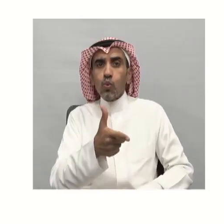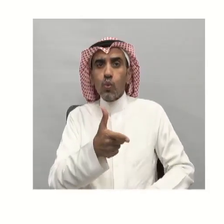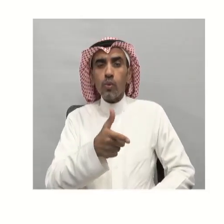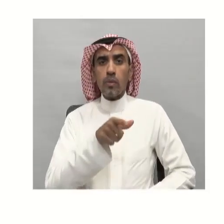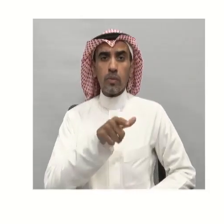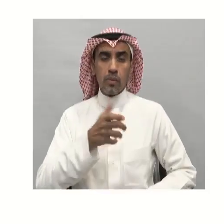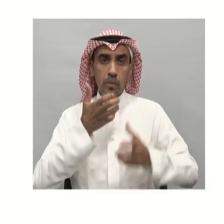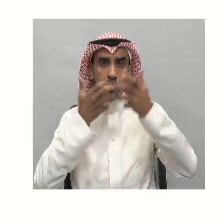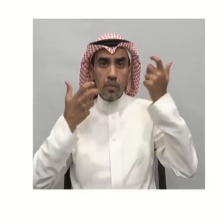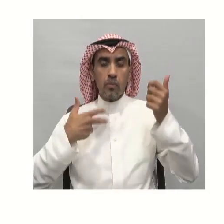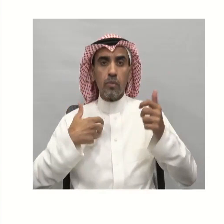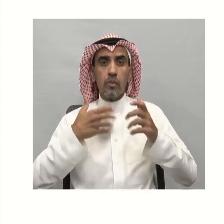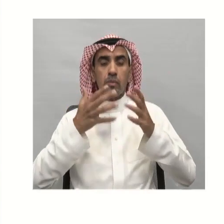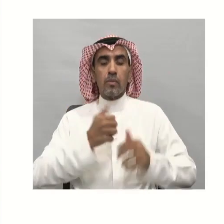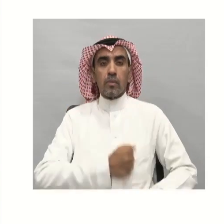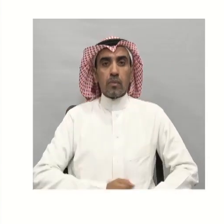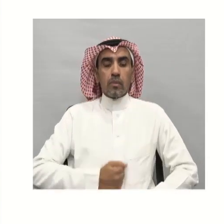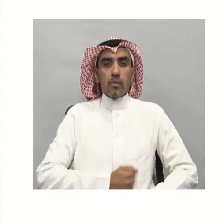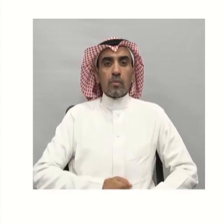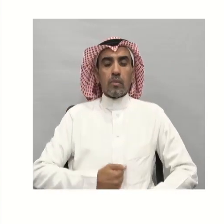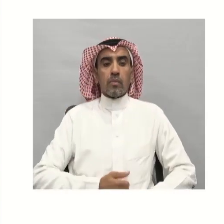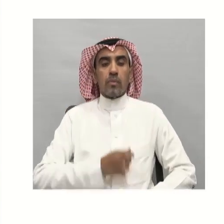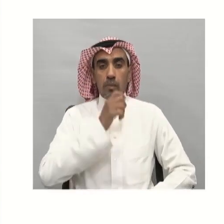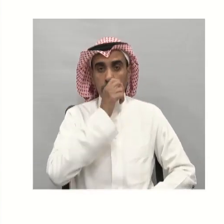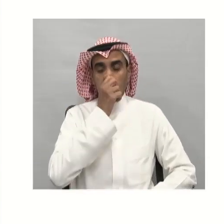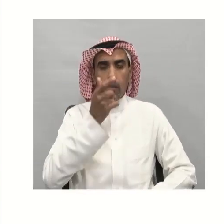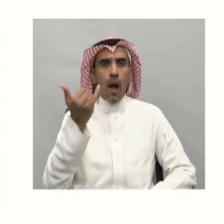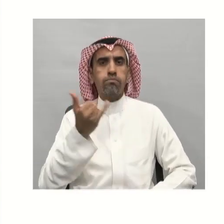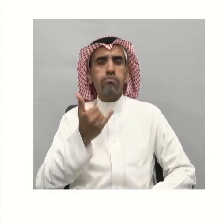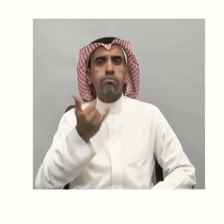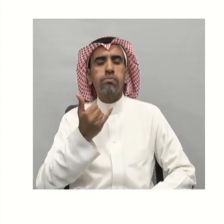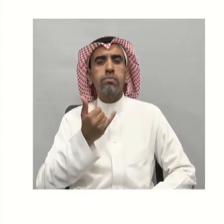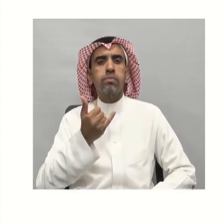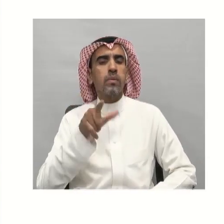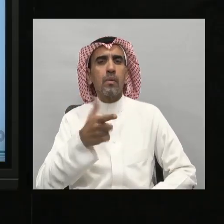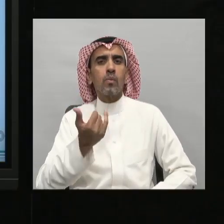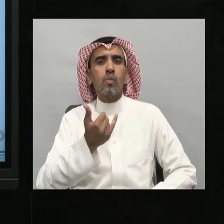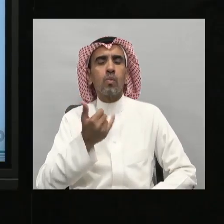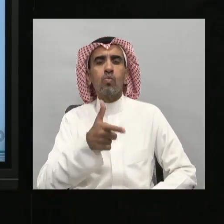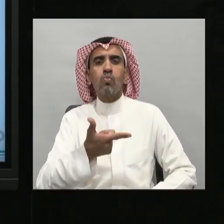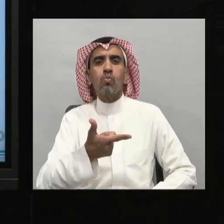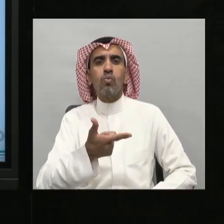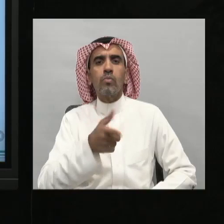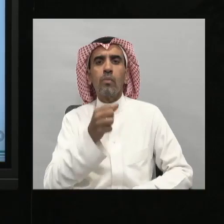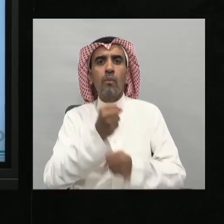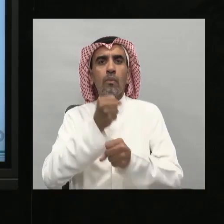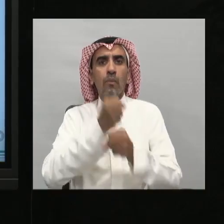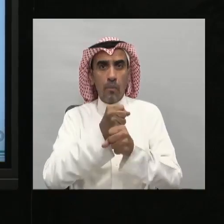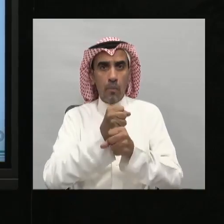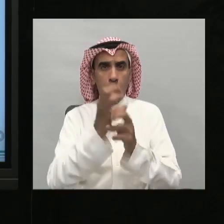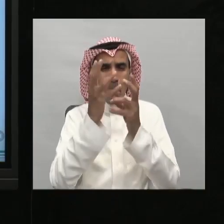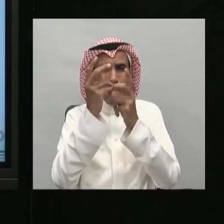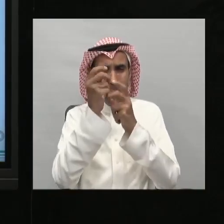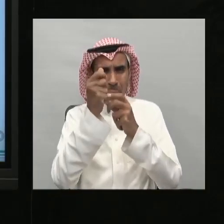الحيوان يسمى التجويف المعوي الوعائي. ما هي أهمية التجويف المعوي الوعائي؟ يقوم بعملية ماذا؟